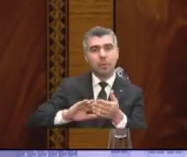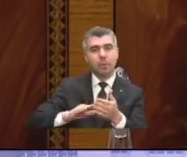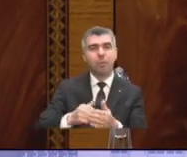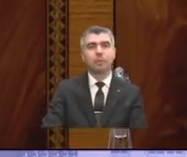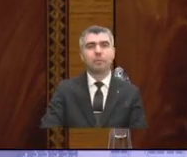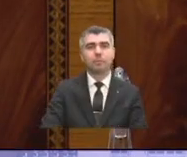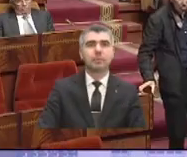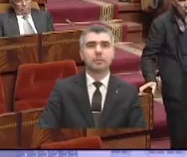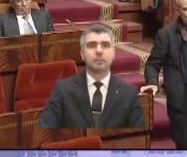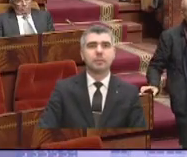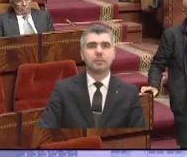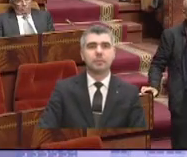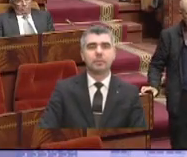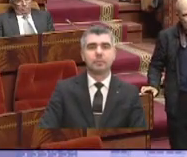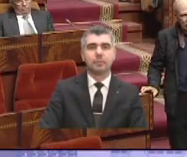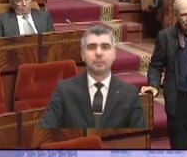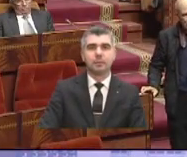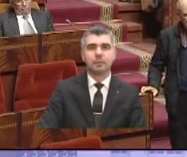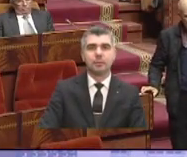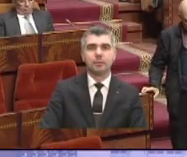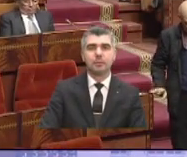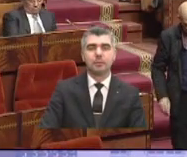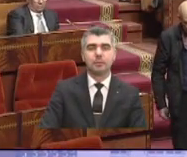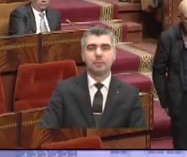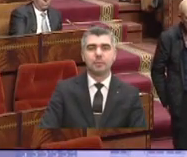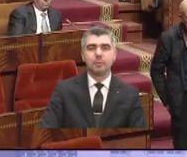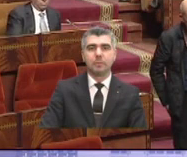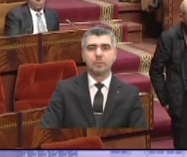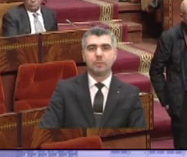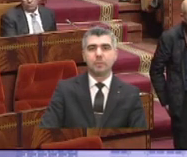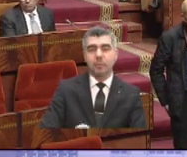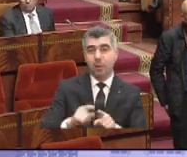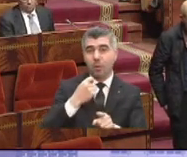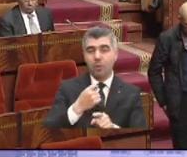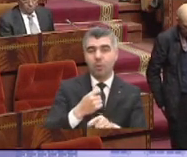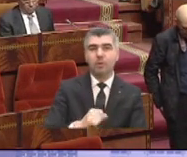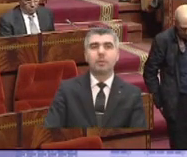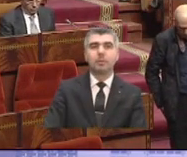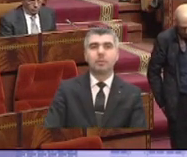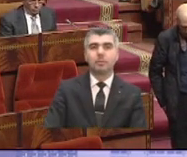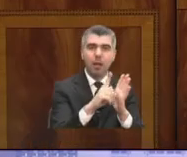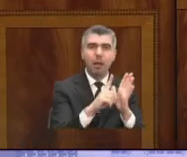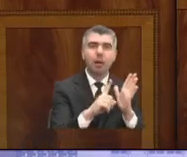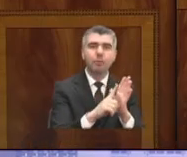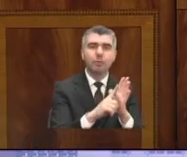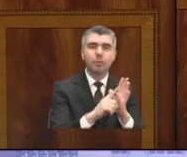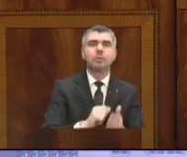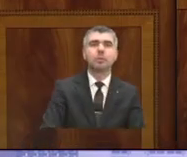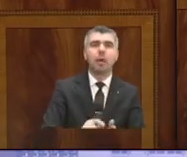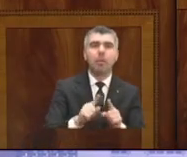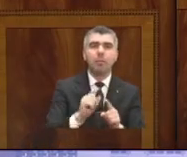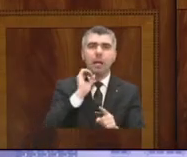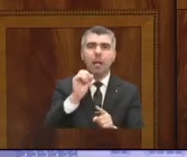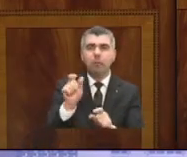البرلمان واتجاه عمل الحكومه هنا مثلا تستحضر واحد التقرير مهم جدا تيتكلم لماذا المواطن المغربي لا